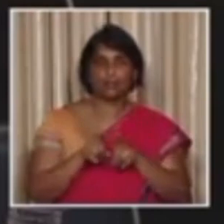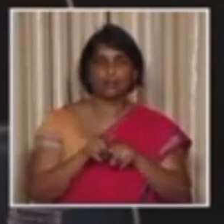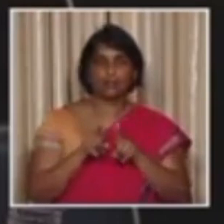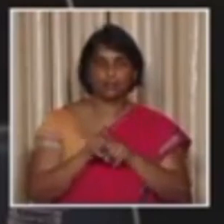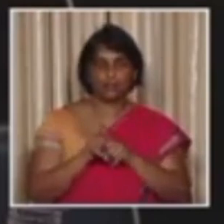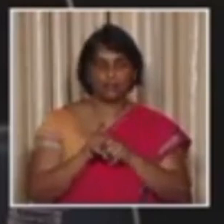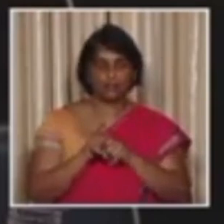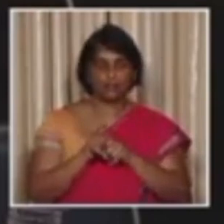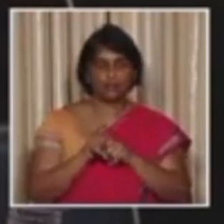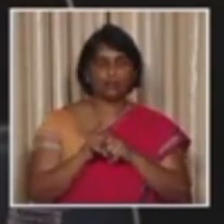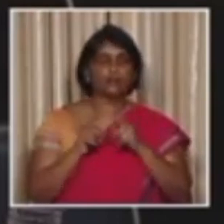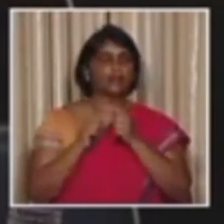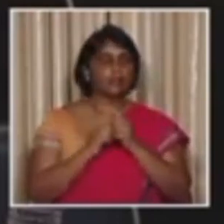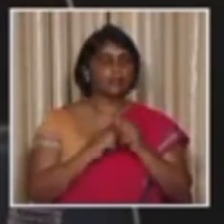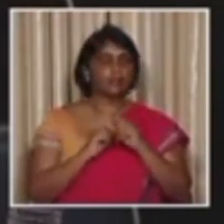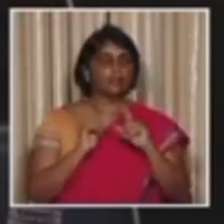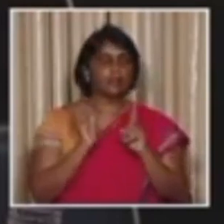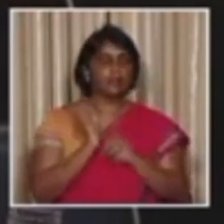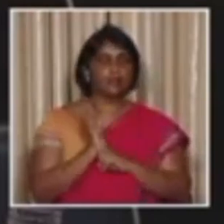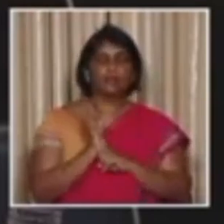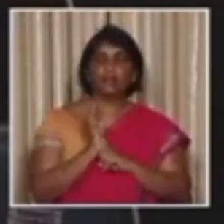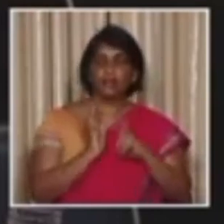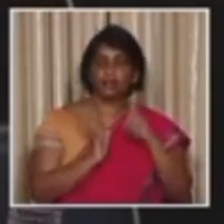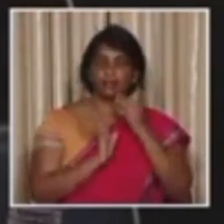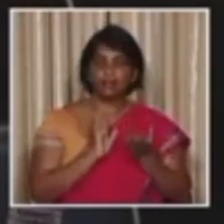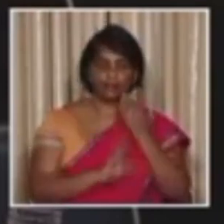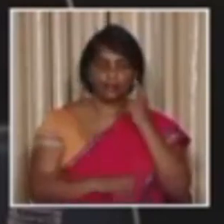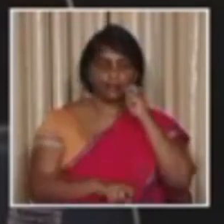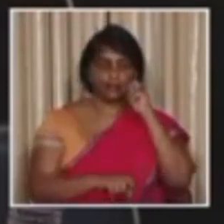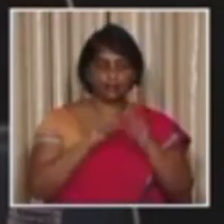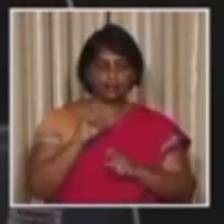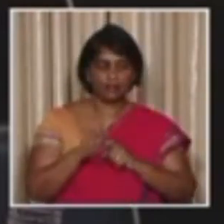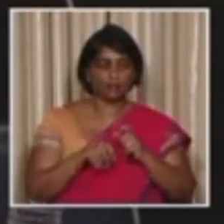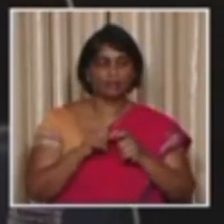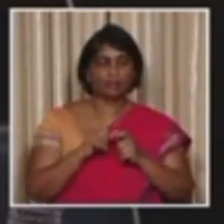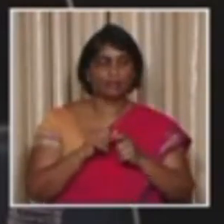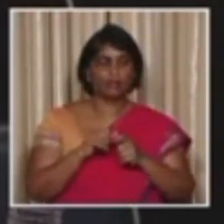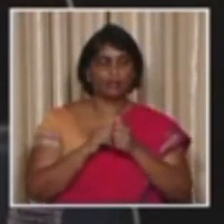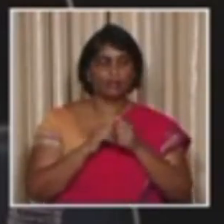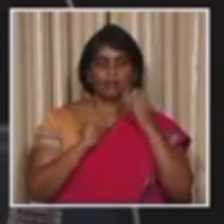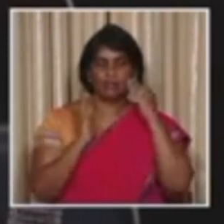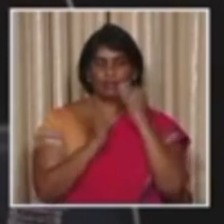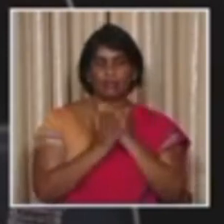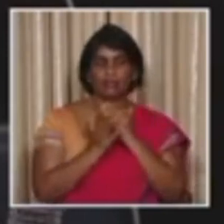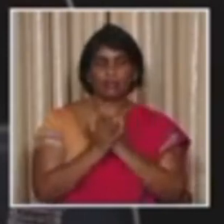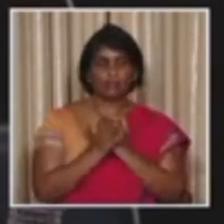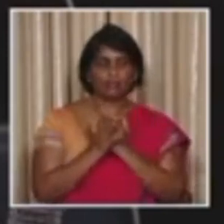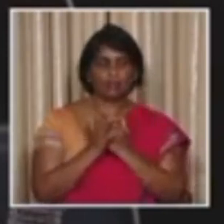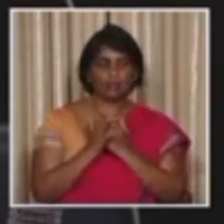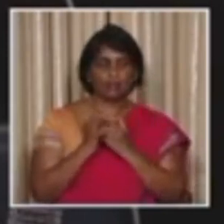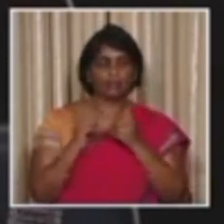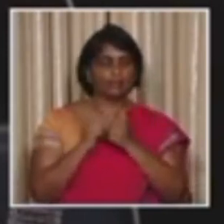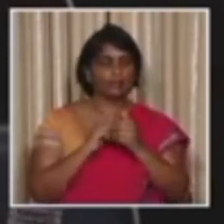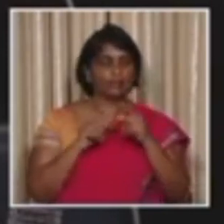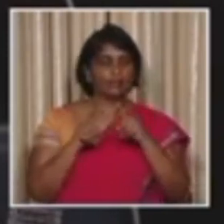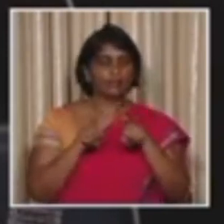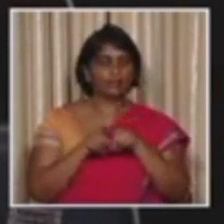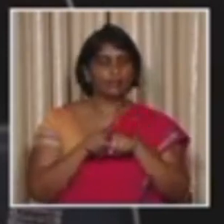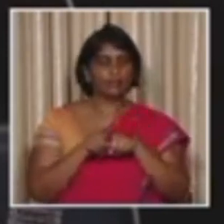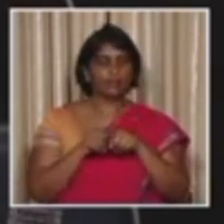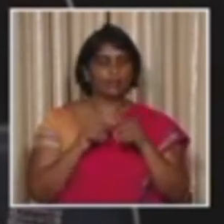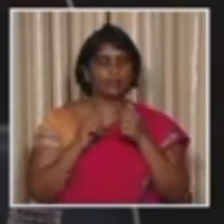மேற்பட்டவர்கள் வெளியேறி கொண்டிருக்கிறார்கள். வைத்தியசாலையில் மருந்தில்லை, வைத்தியசாலைகளுக்கு அடிக்கின்றார்கள். நீர் இல்லை, பால்